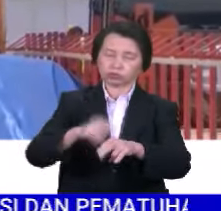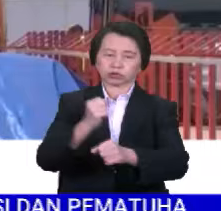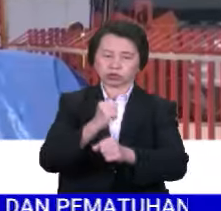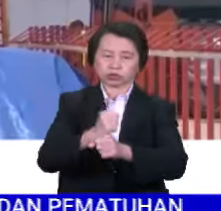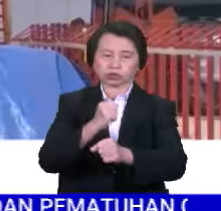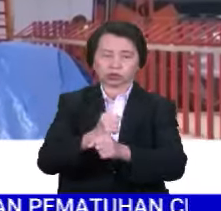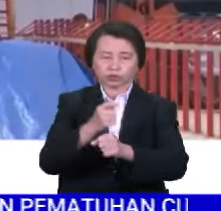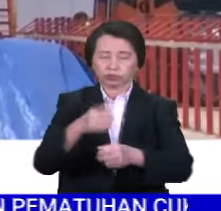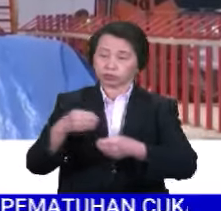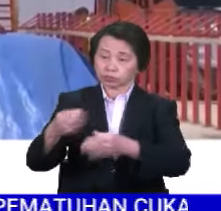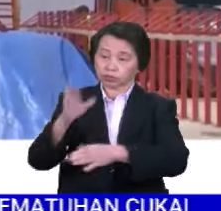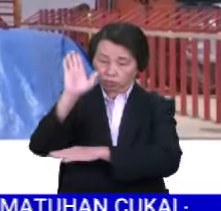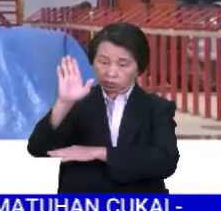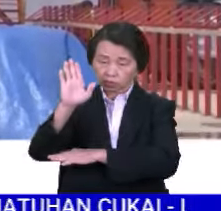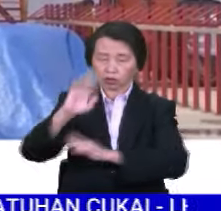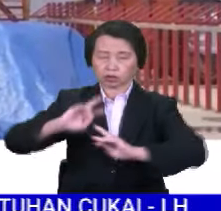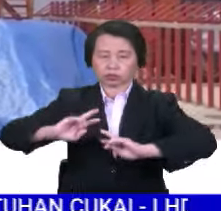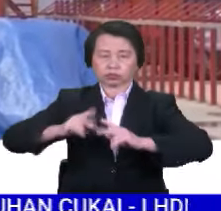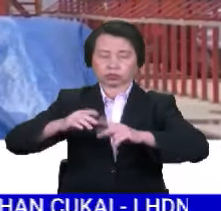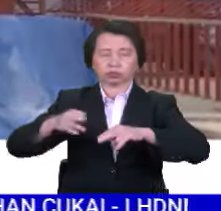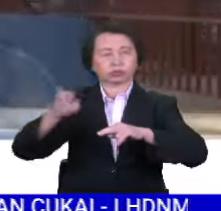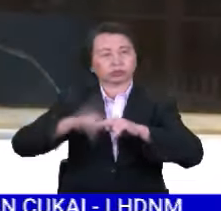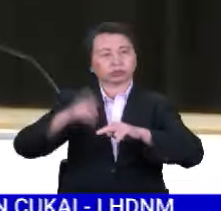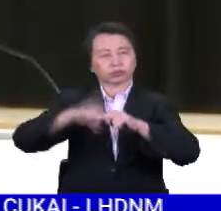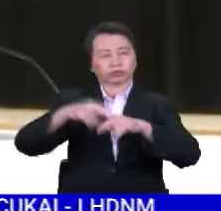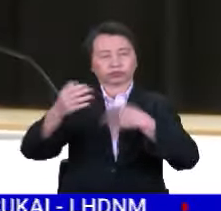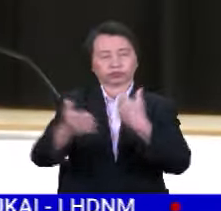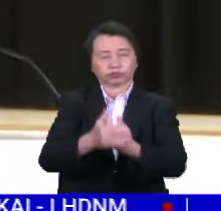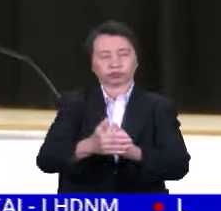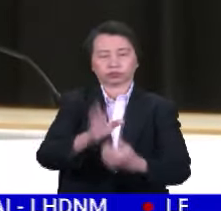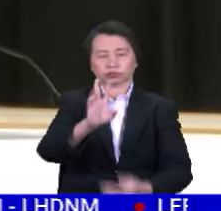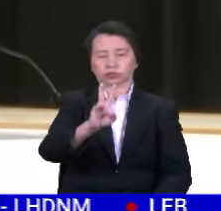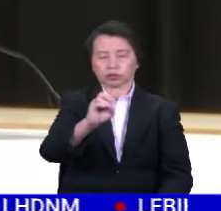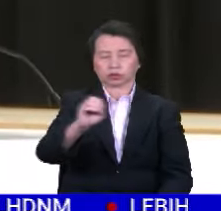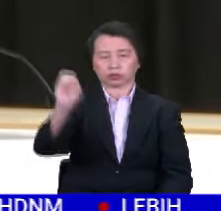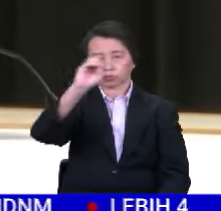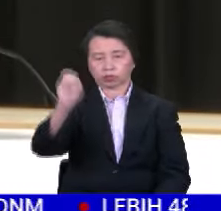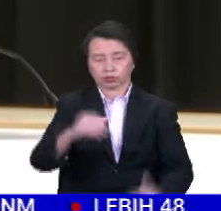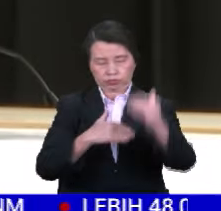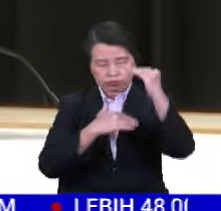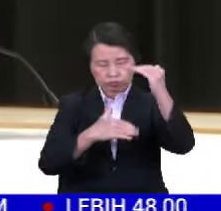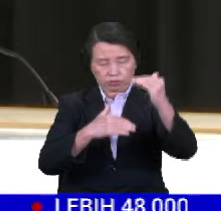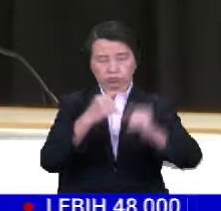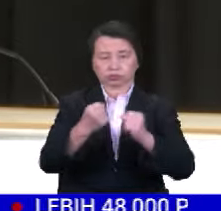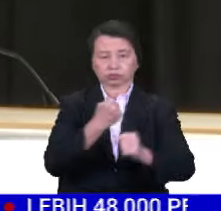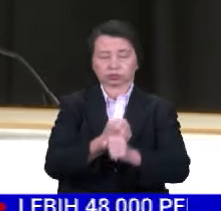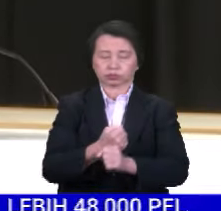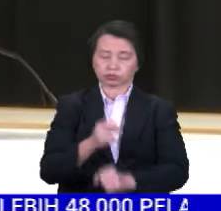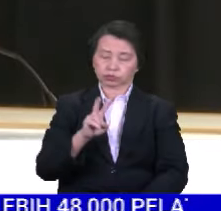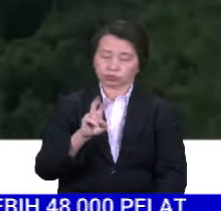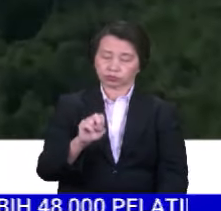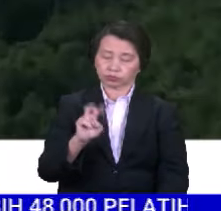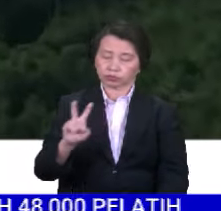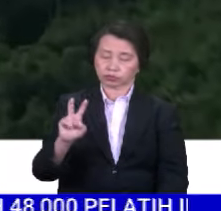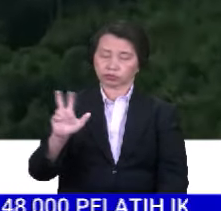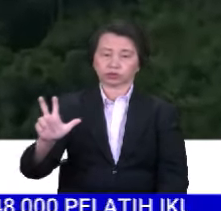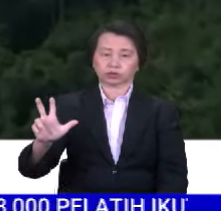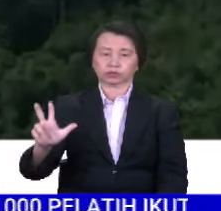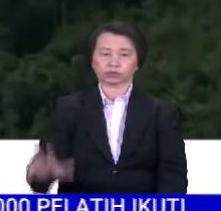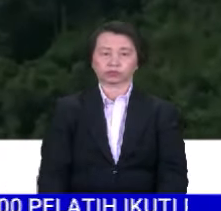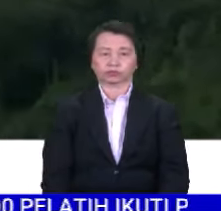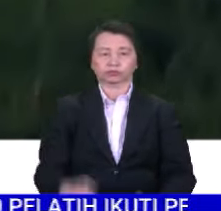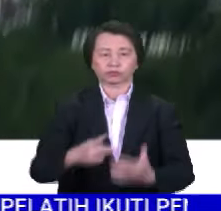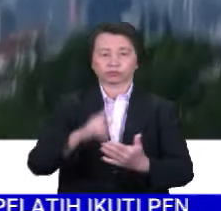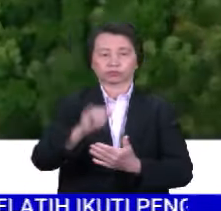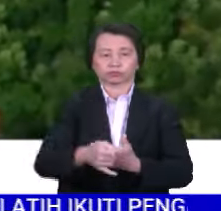tenaga kerja tempatan akan meningkat sehingga 70% kuota pada tahun 2023.